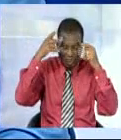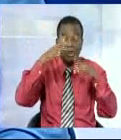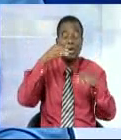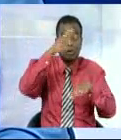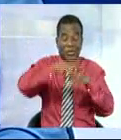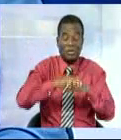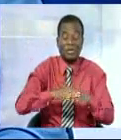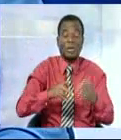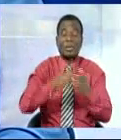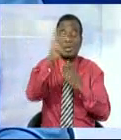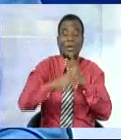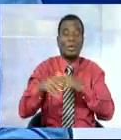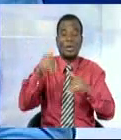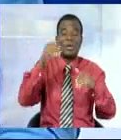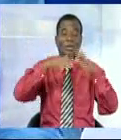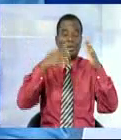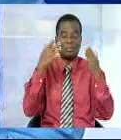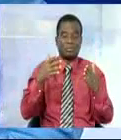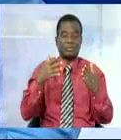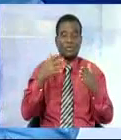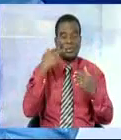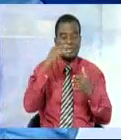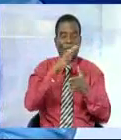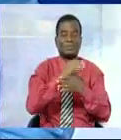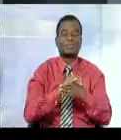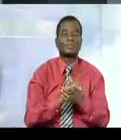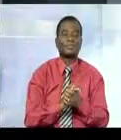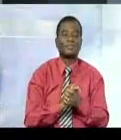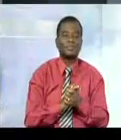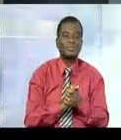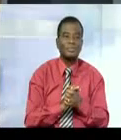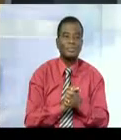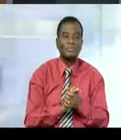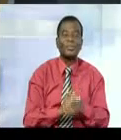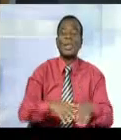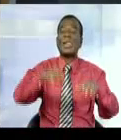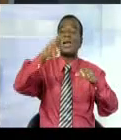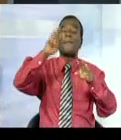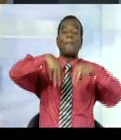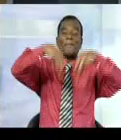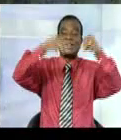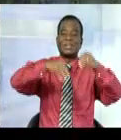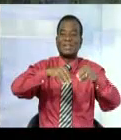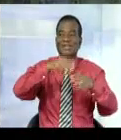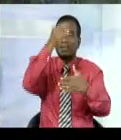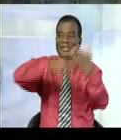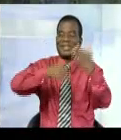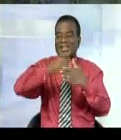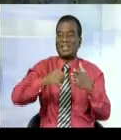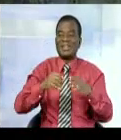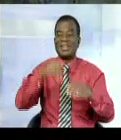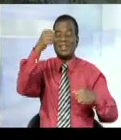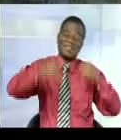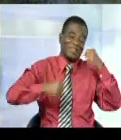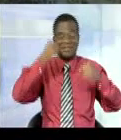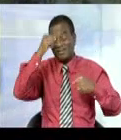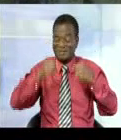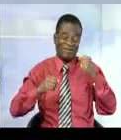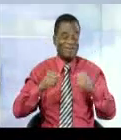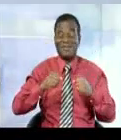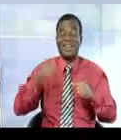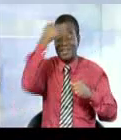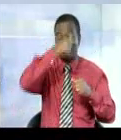et la sélection des groupes. Kadis Soumaoro, Marie-Laure Ngoran. Le MASA, marché des arts du spectacle africain,